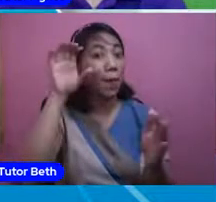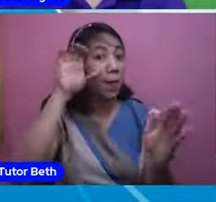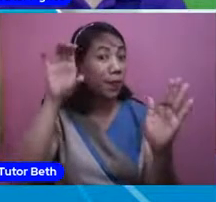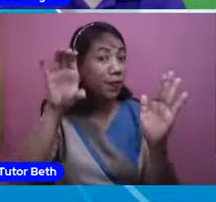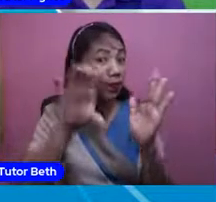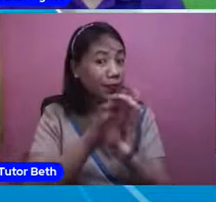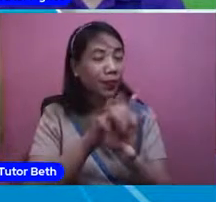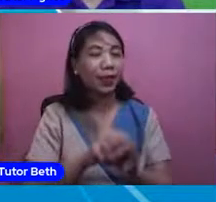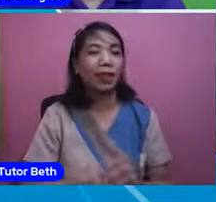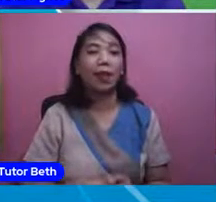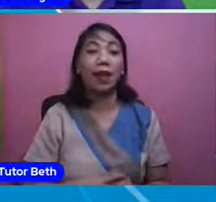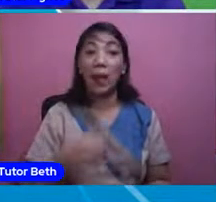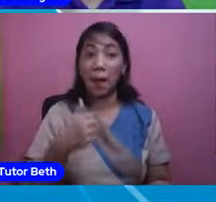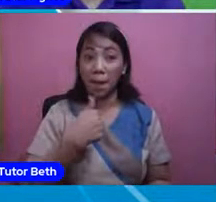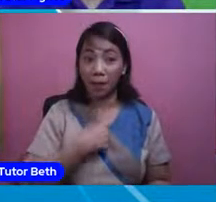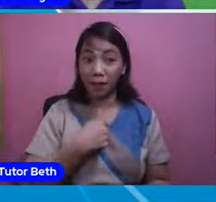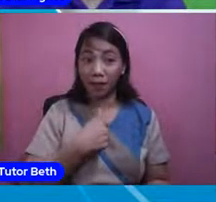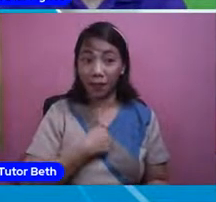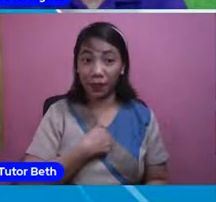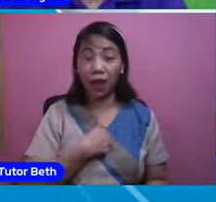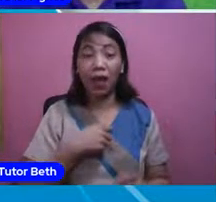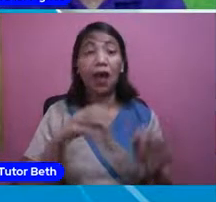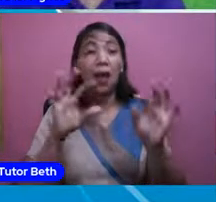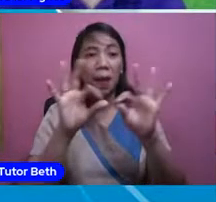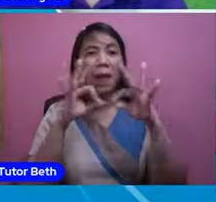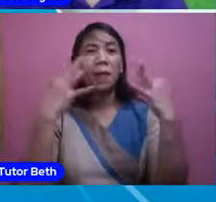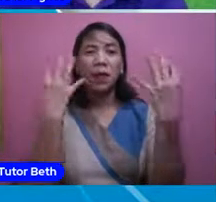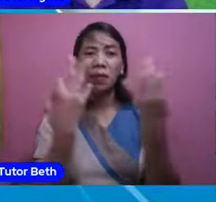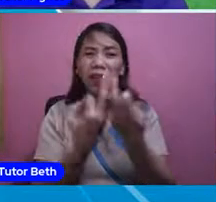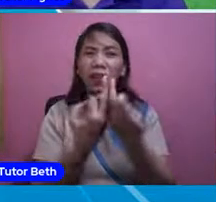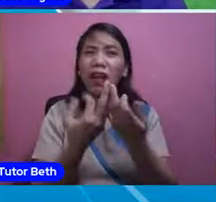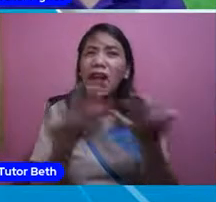Ang aking pamilya ay ano kaya?